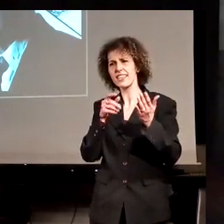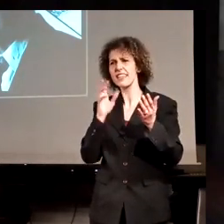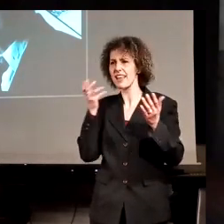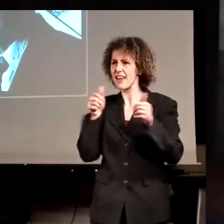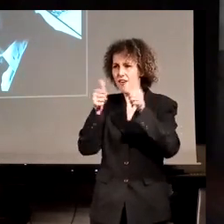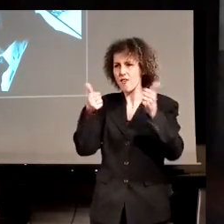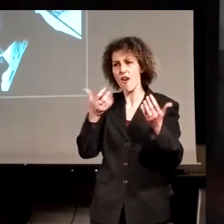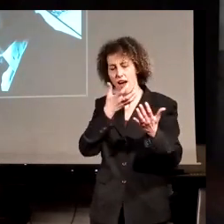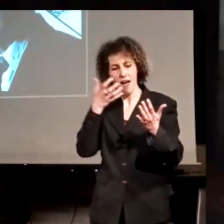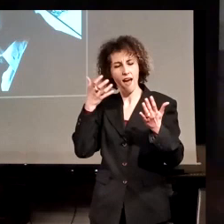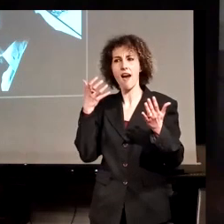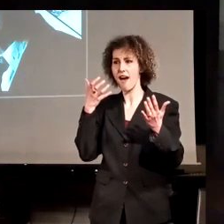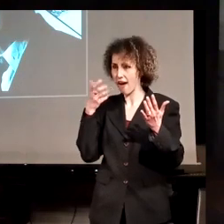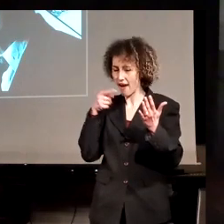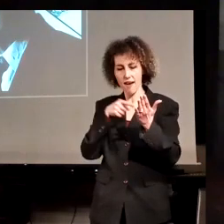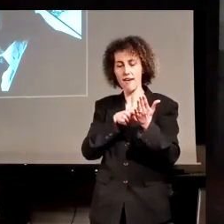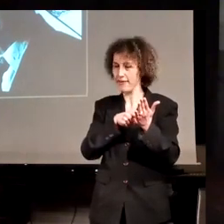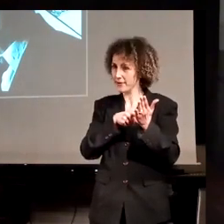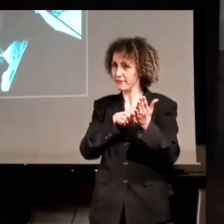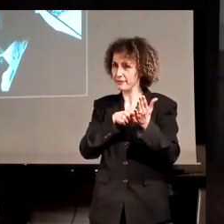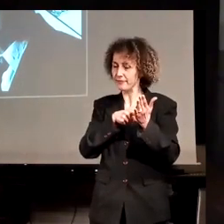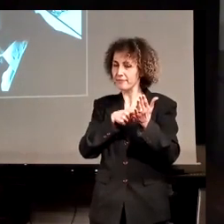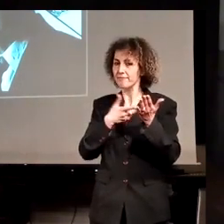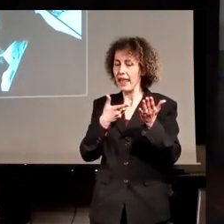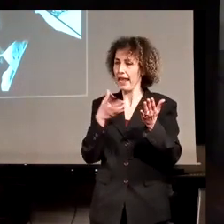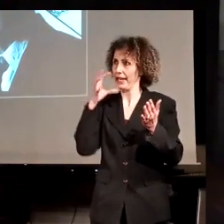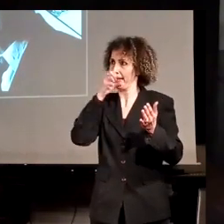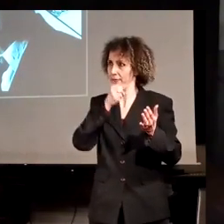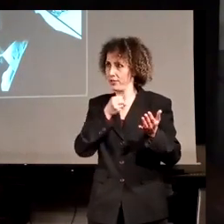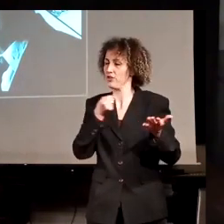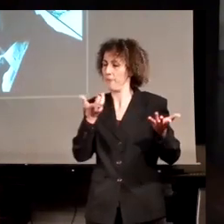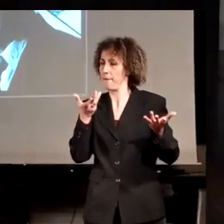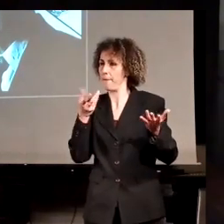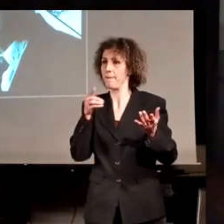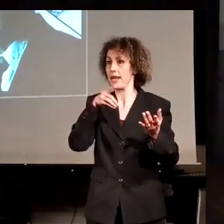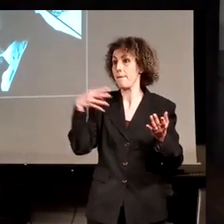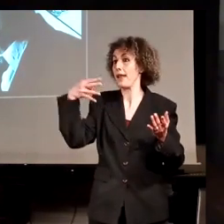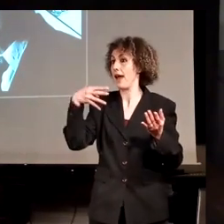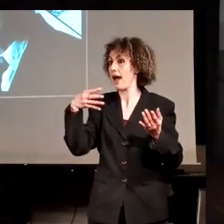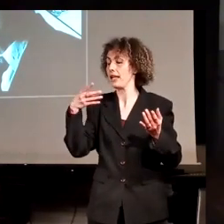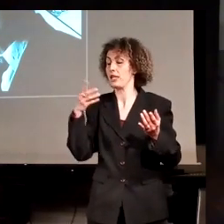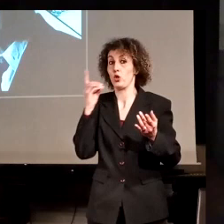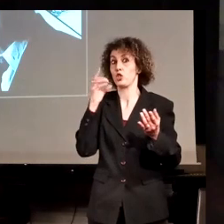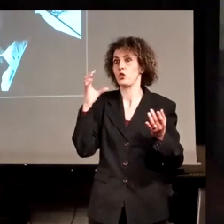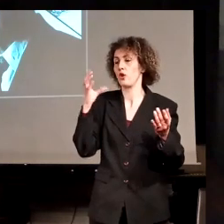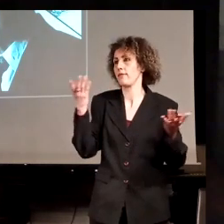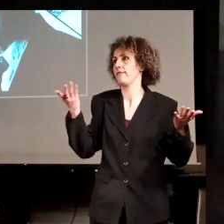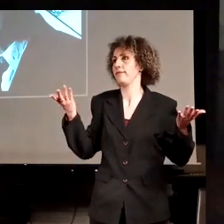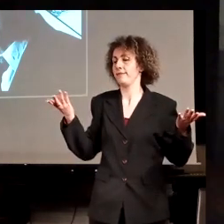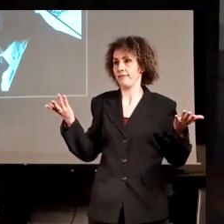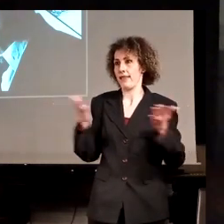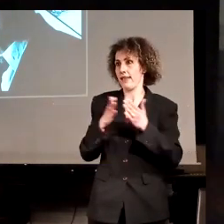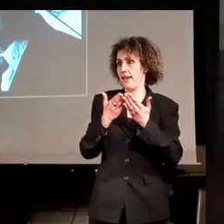chatter a quello esatto capisci che racconti come pierre menard autori teeshot che sono deve nei